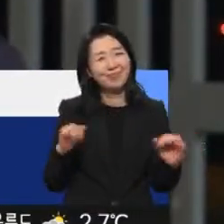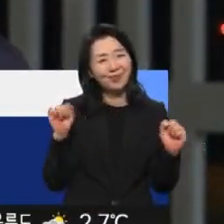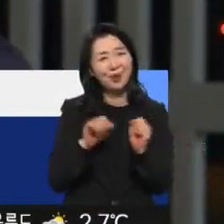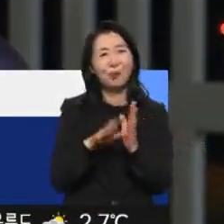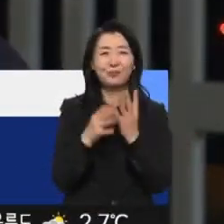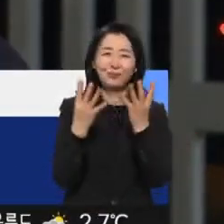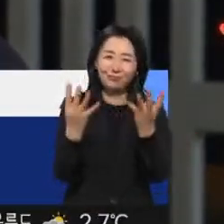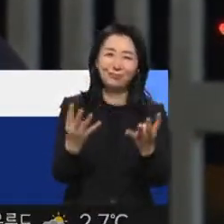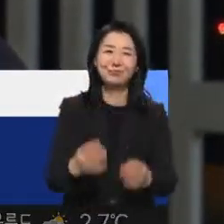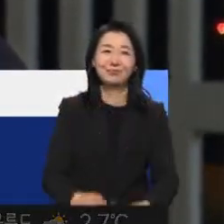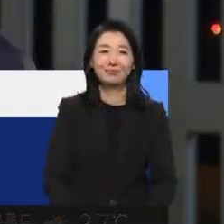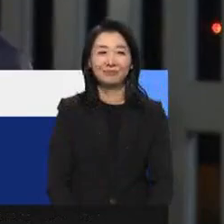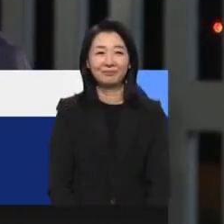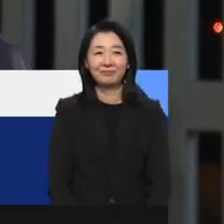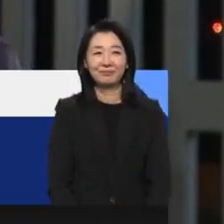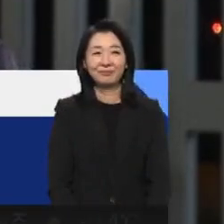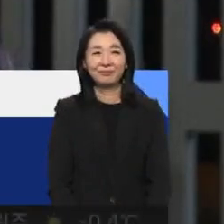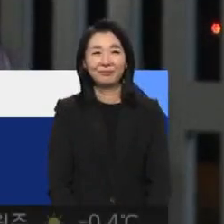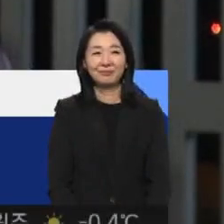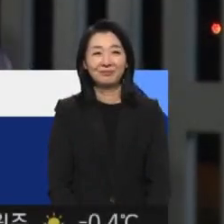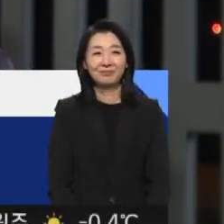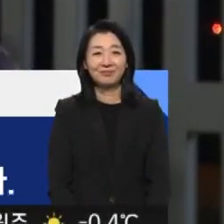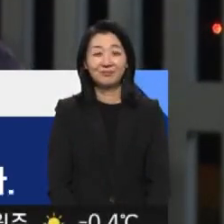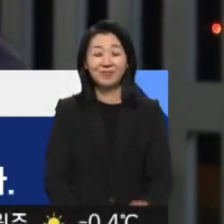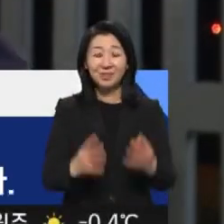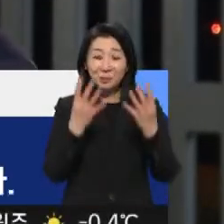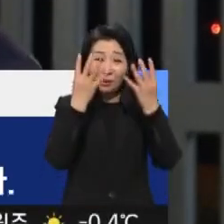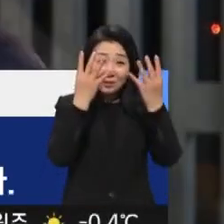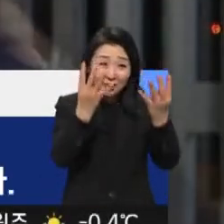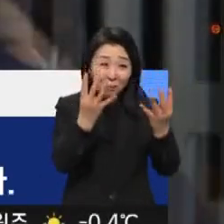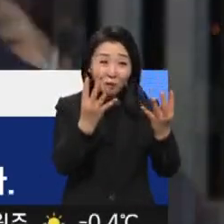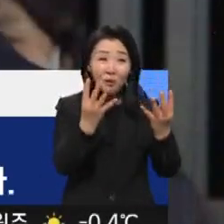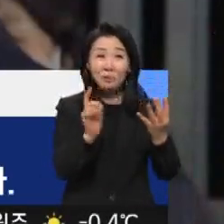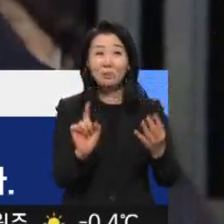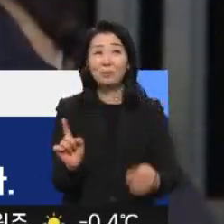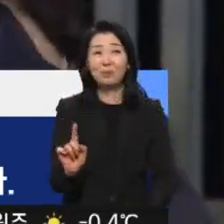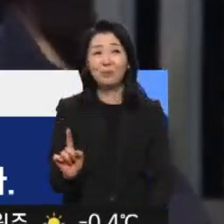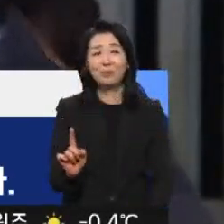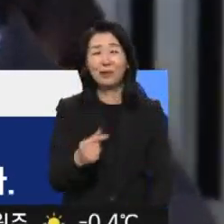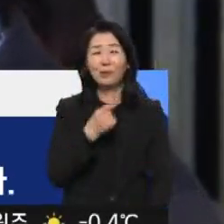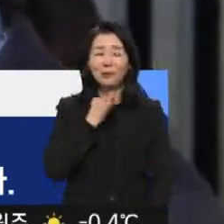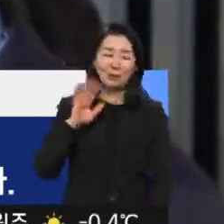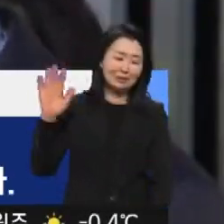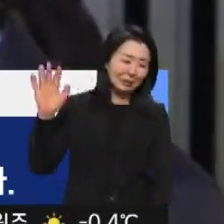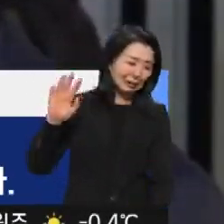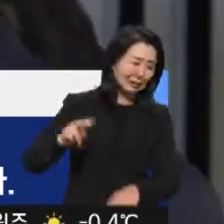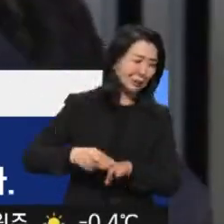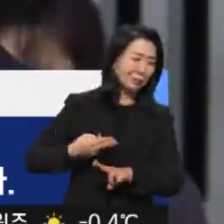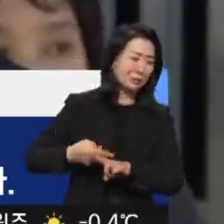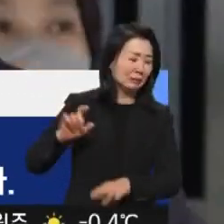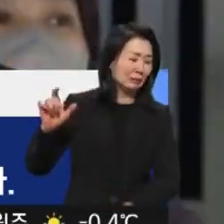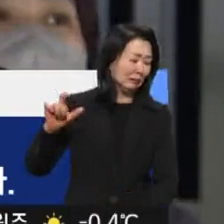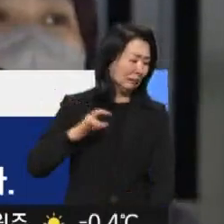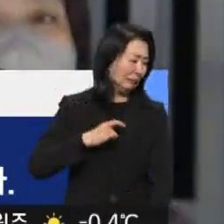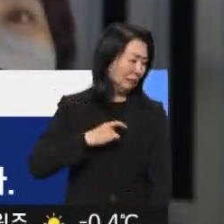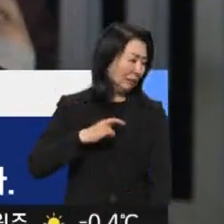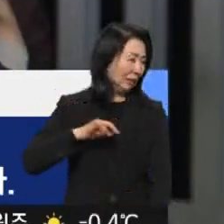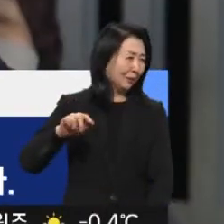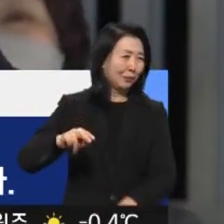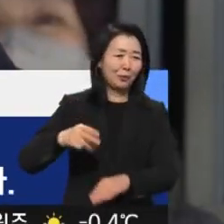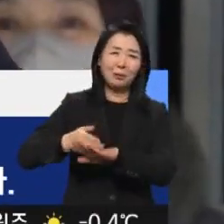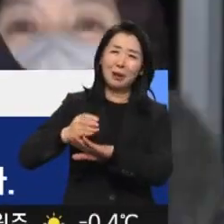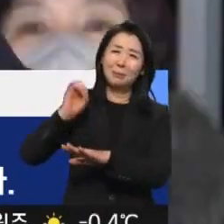겨울에 나오게 됐습니다. 이번 사면은 원하지 않았던 선물이라 고맙다고 할 수도